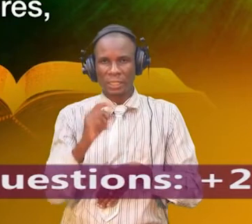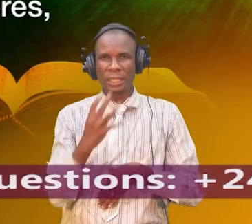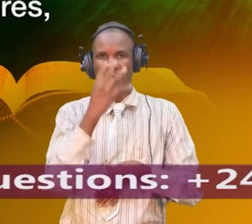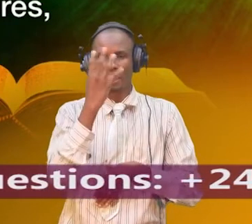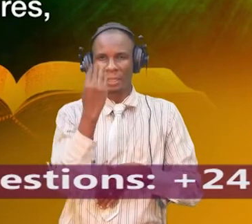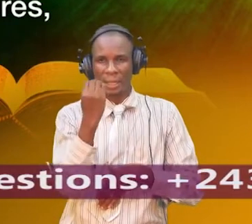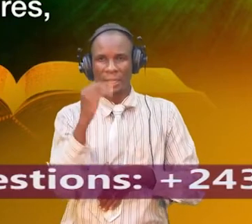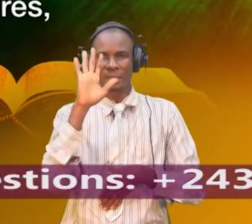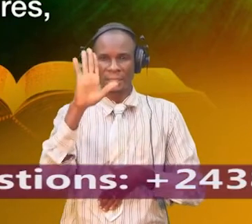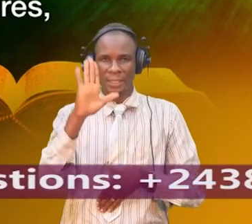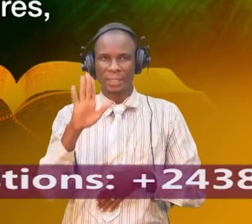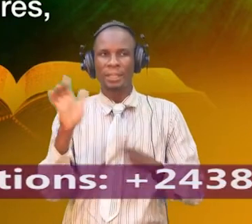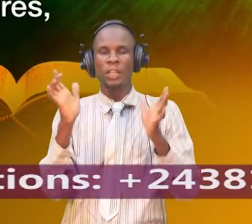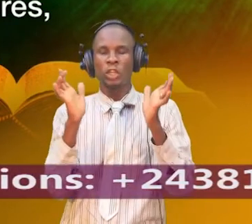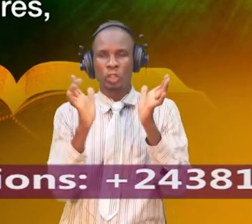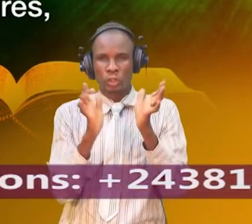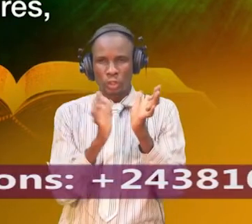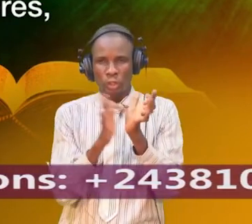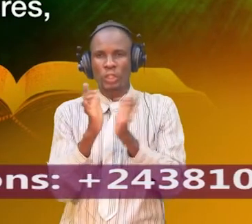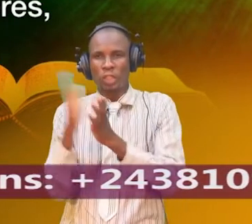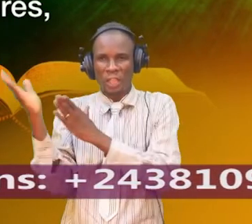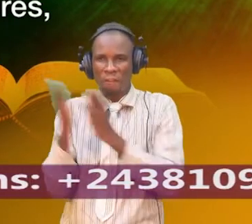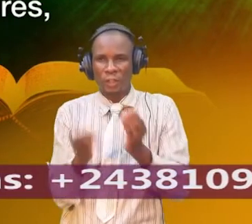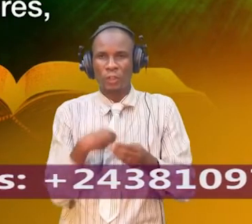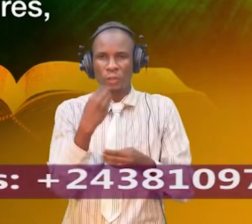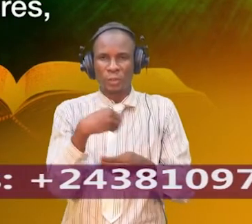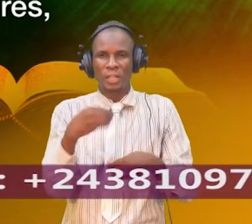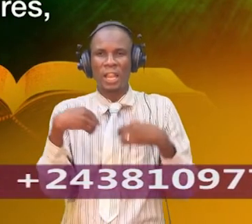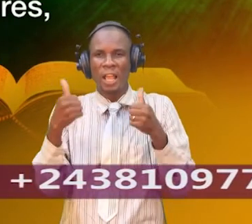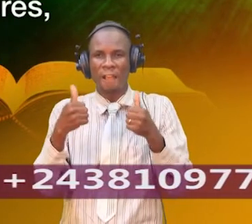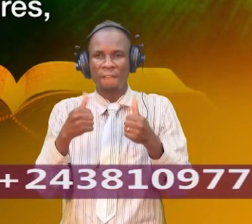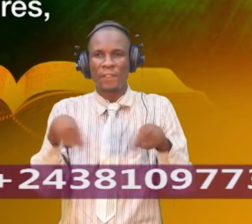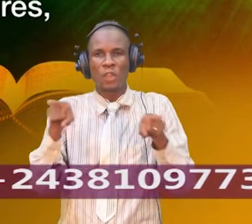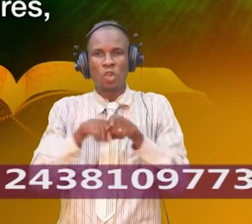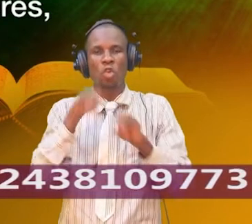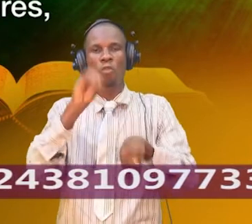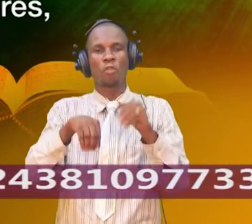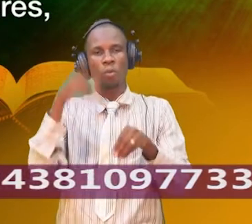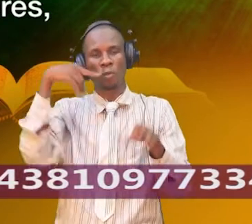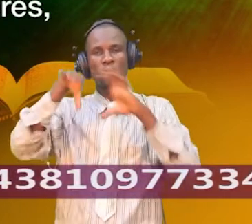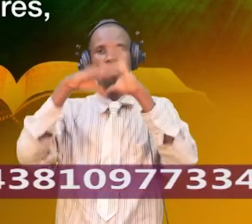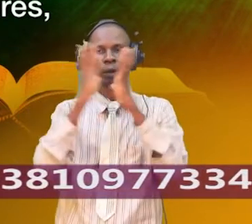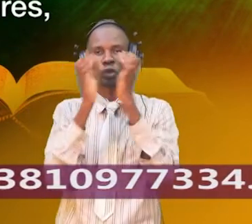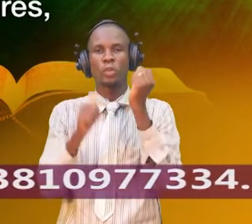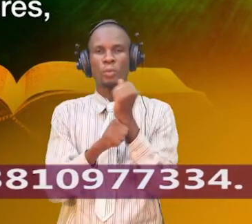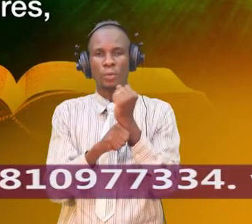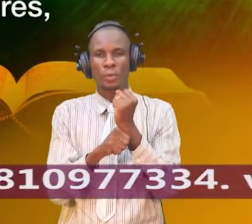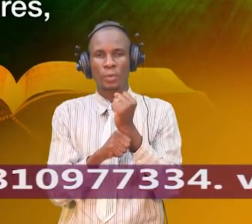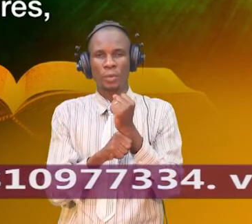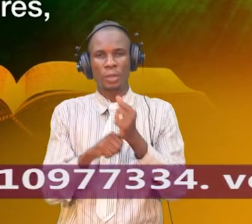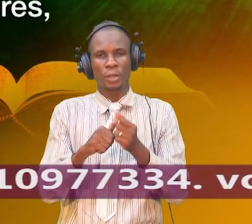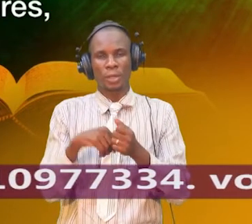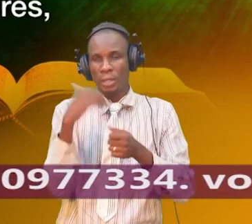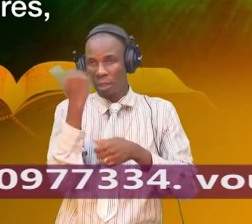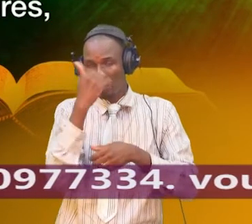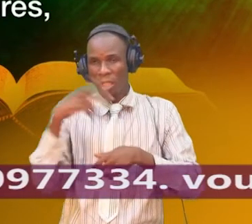Ezali na nzela biloko ezali kobeba te argent to olo nde tosilaki kokuwa kosikolama na